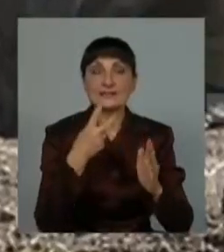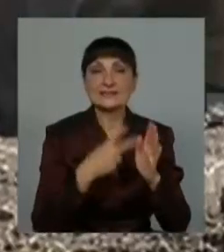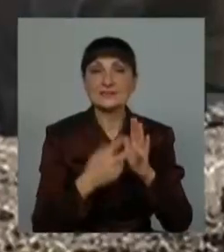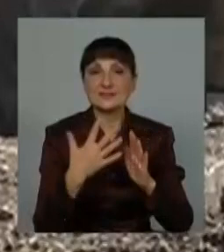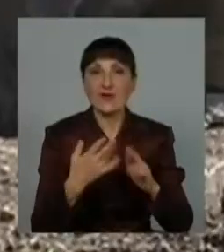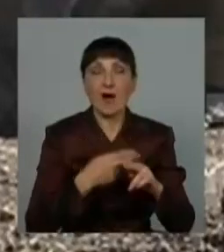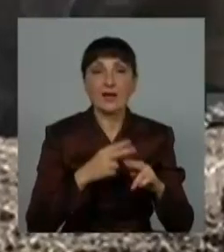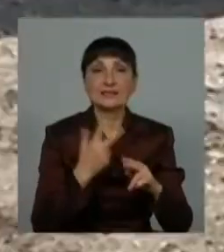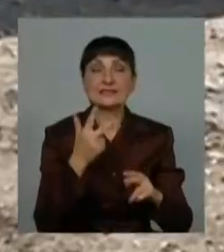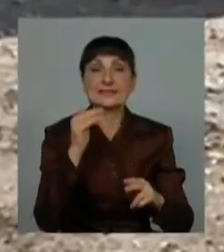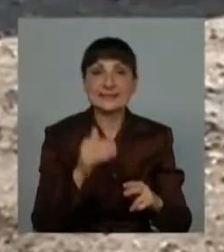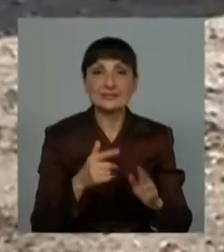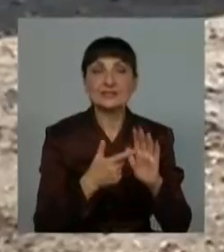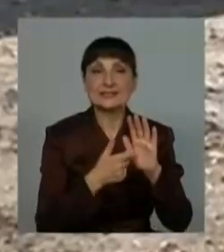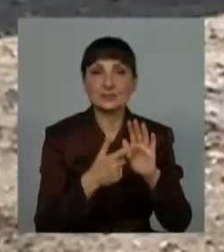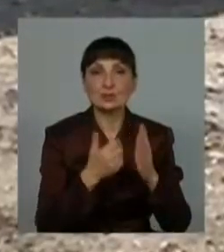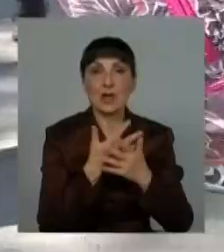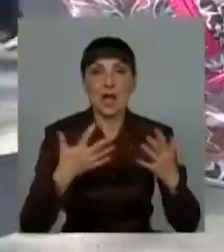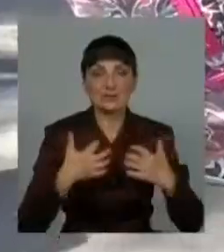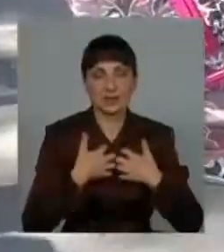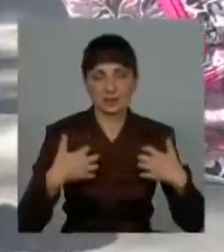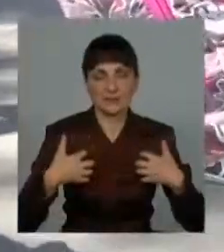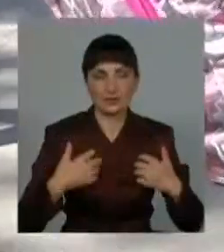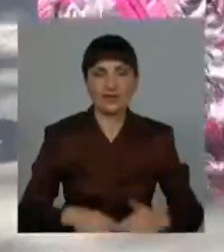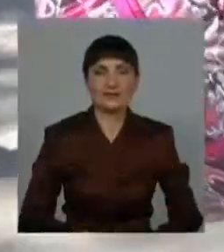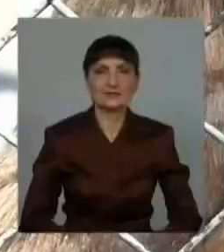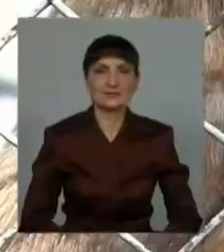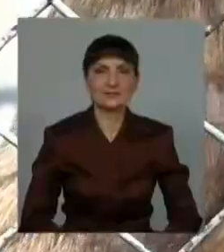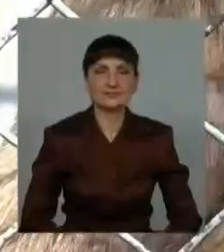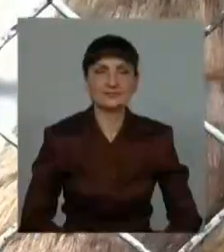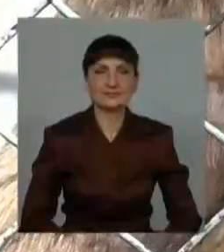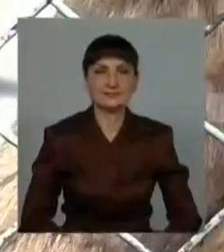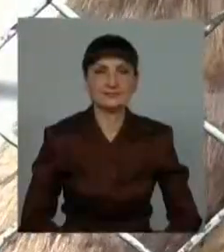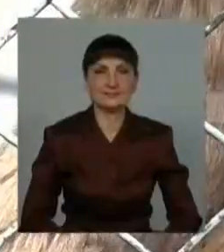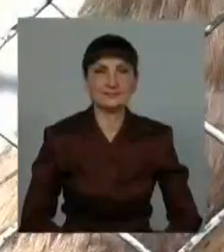это более 3700 особей. Айдана Нураш, Мурат Тайжанов, телеканал «Алмата».